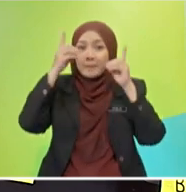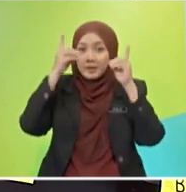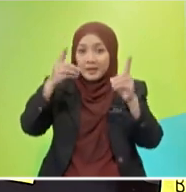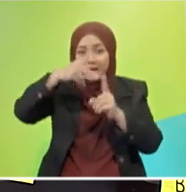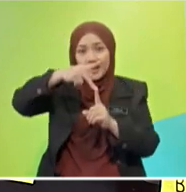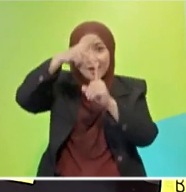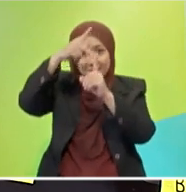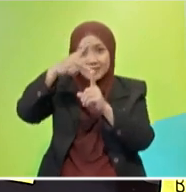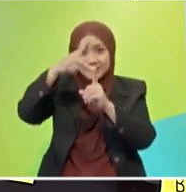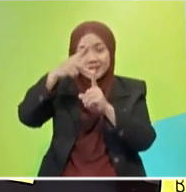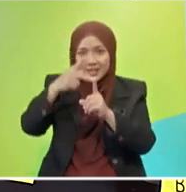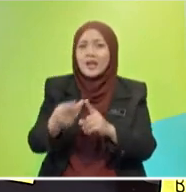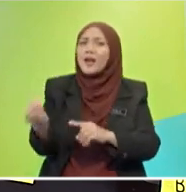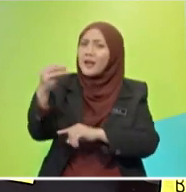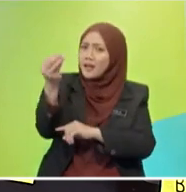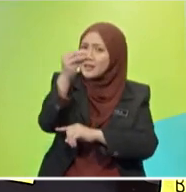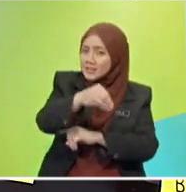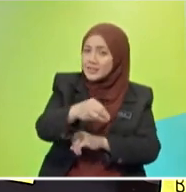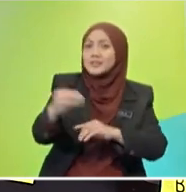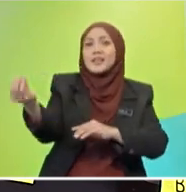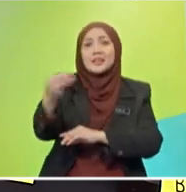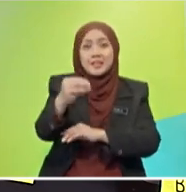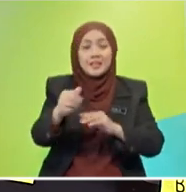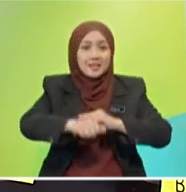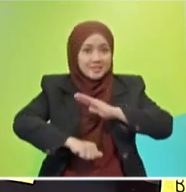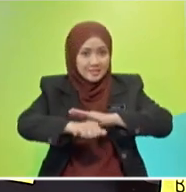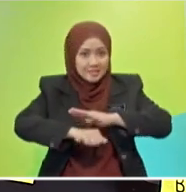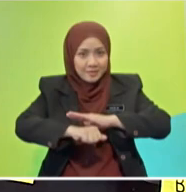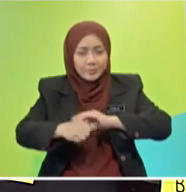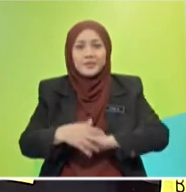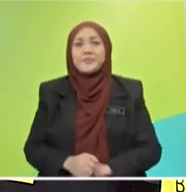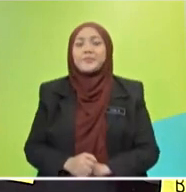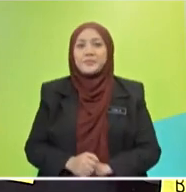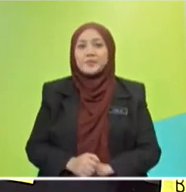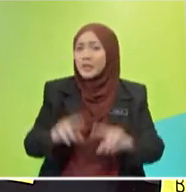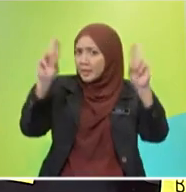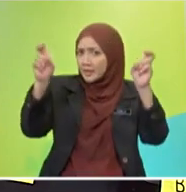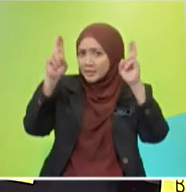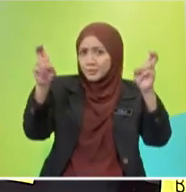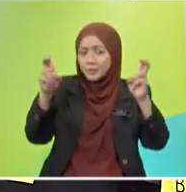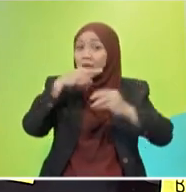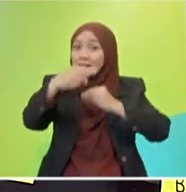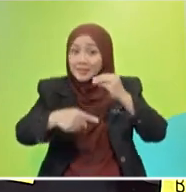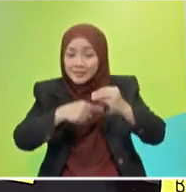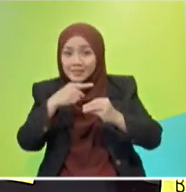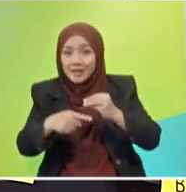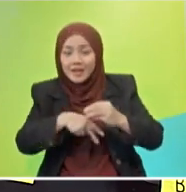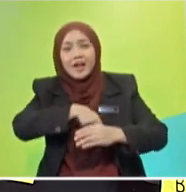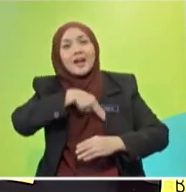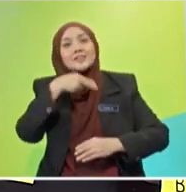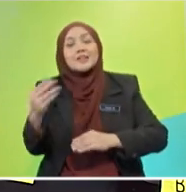kemahiran asas tanaman topik yang dipilih pada hari ini adalah berkenaan dengan hasil